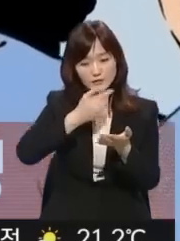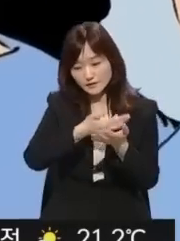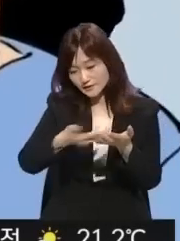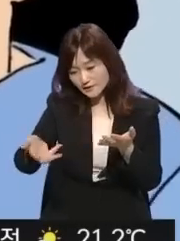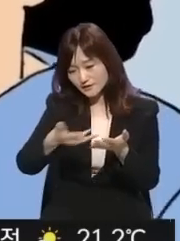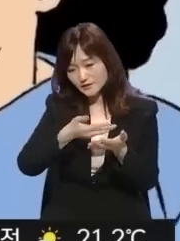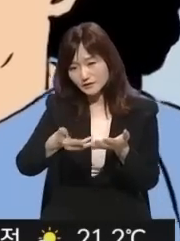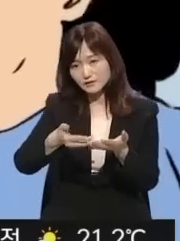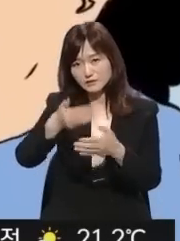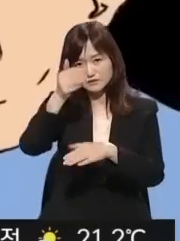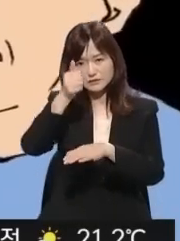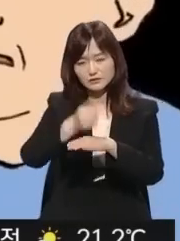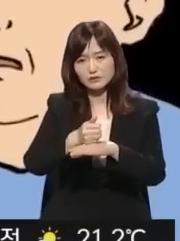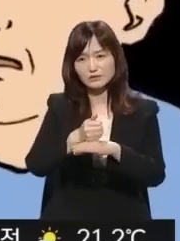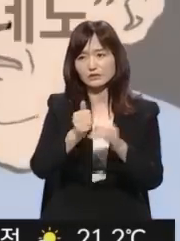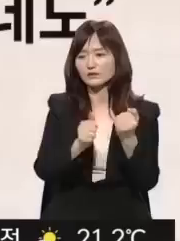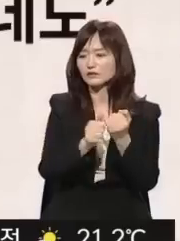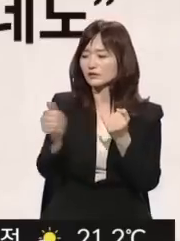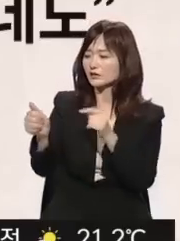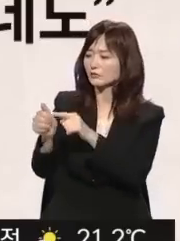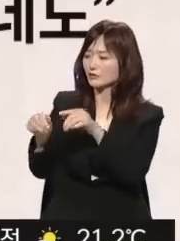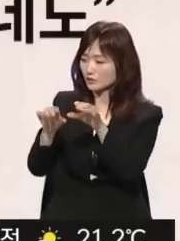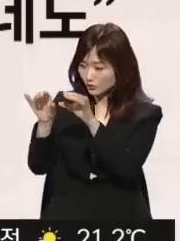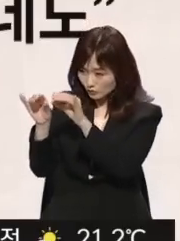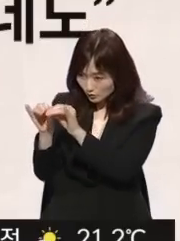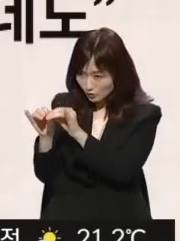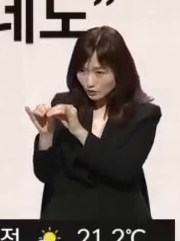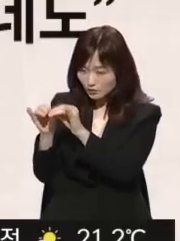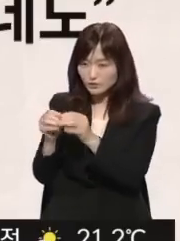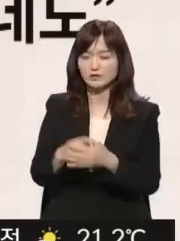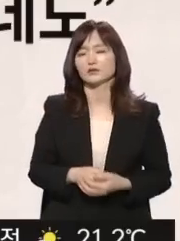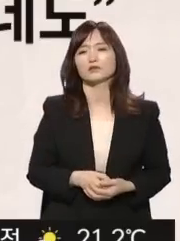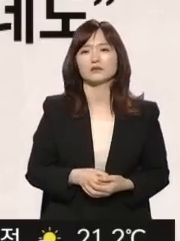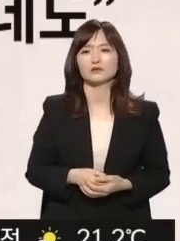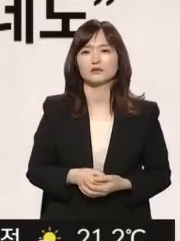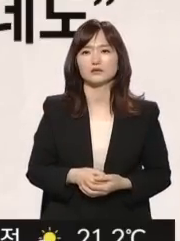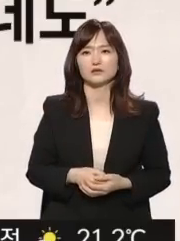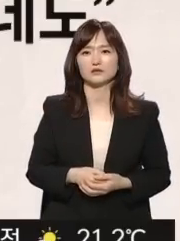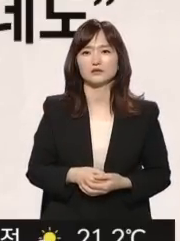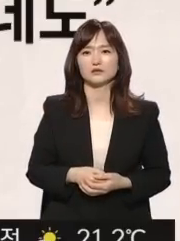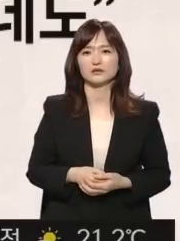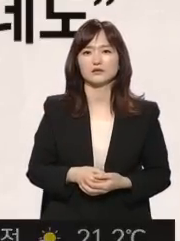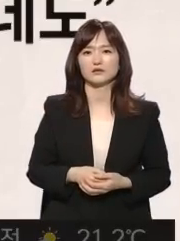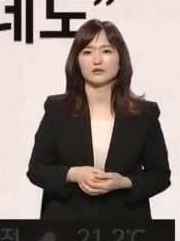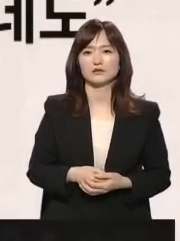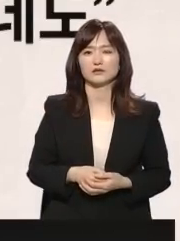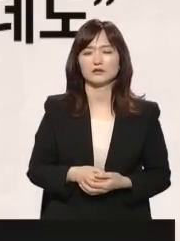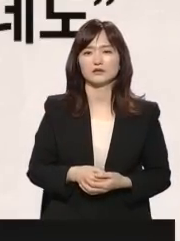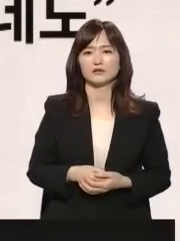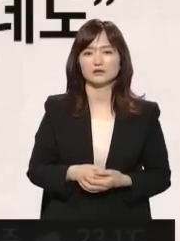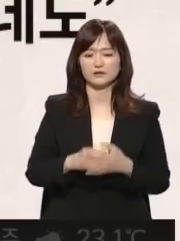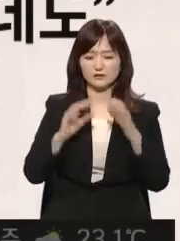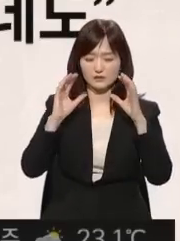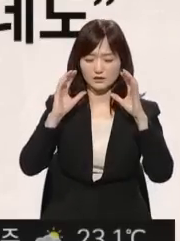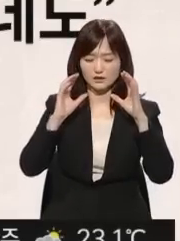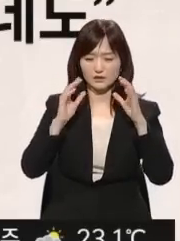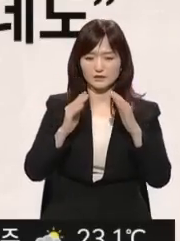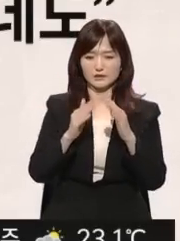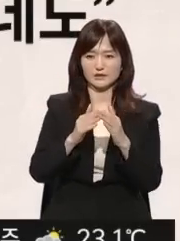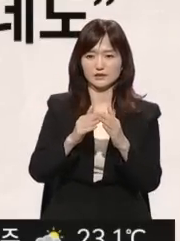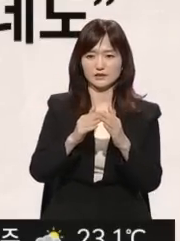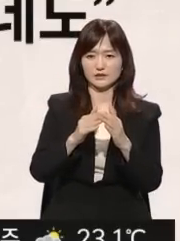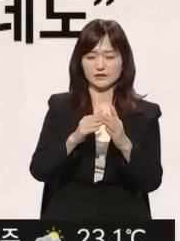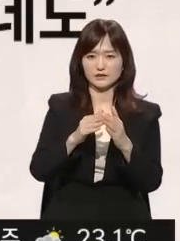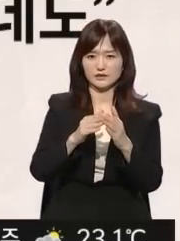나중에 남편의 동의를 봐서 부분 자궁 적출 수술을 시행을 했는데 문제는 그 뒤로도 뭐